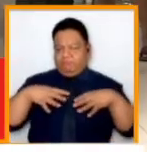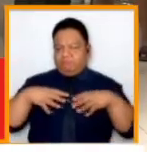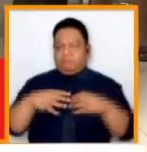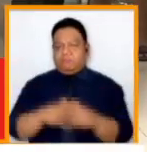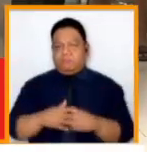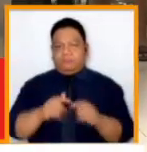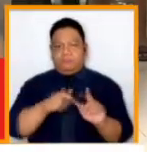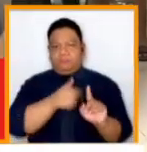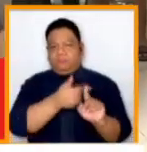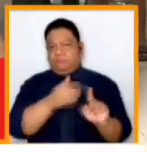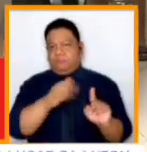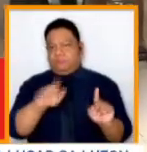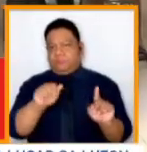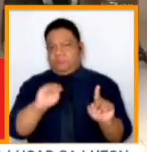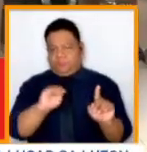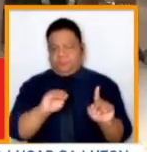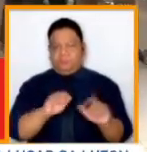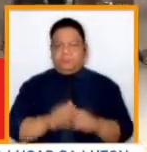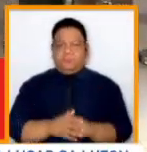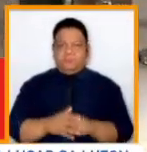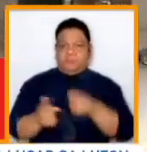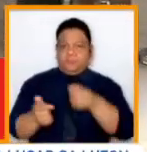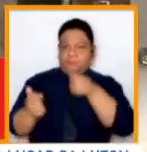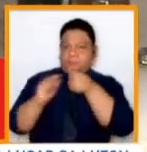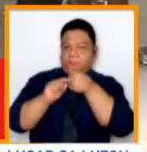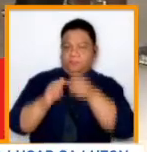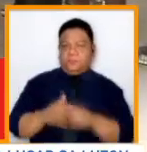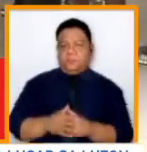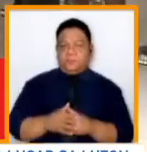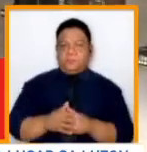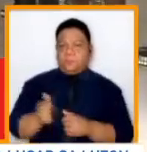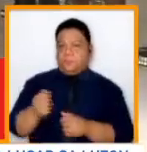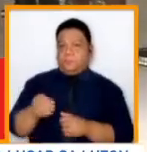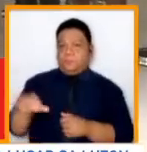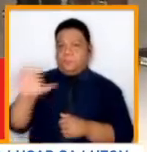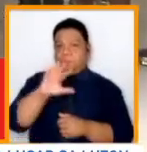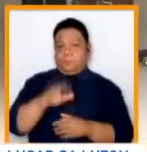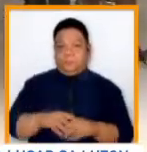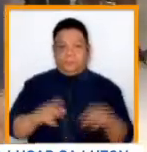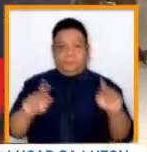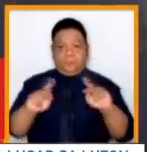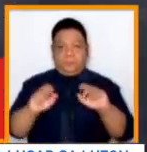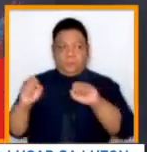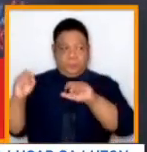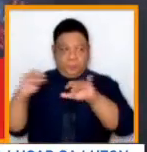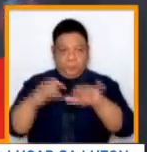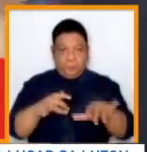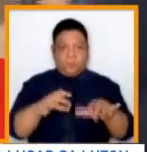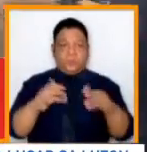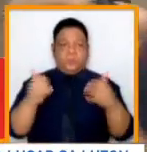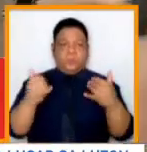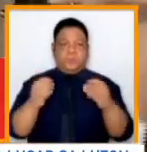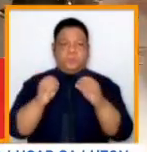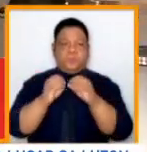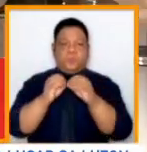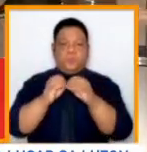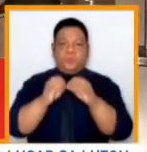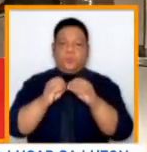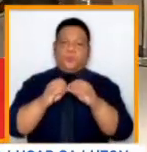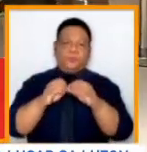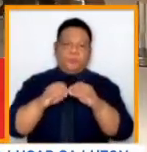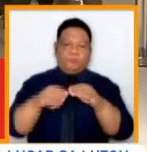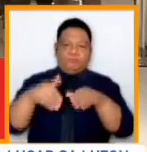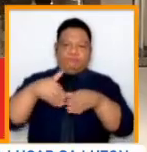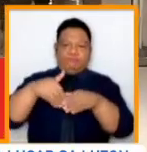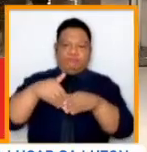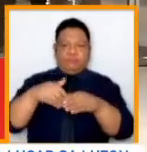morning. Habang dumarami na yung tao, nagliwanag na. Ito yung sitwasyon ngayon dito sa PITX, particularly sa Gate 5, may mga